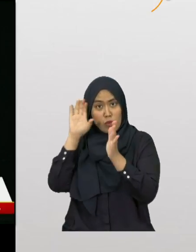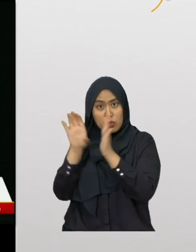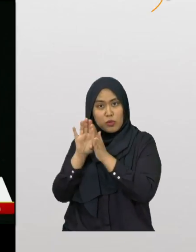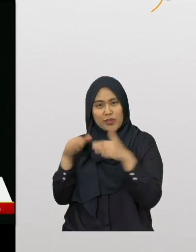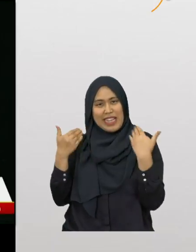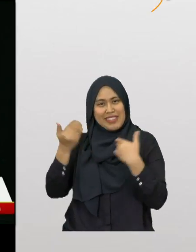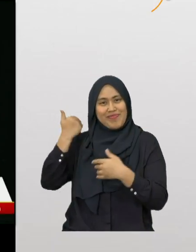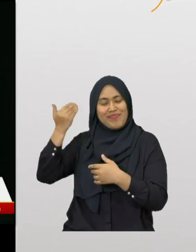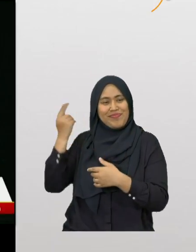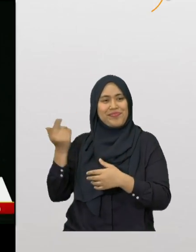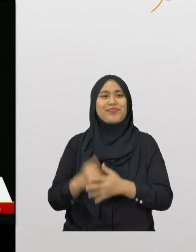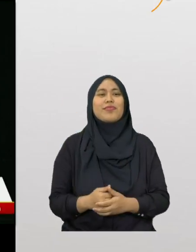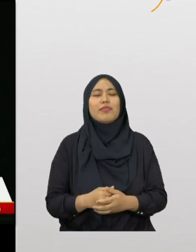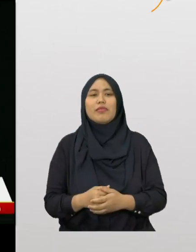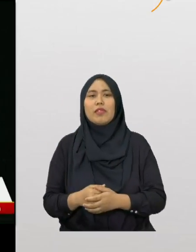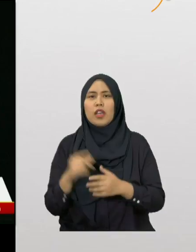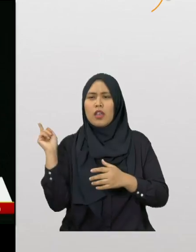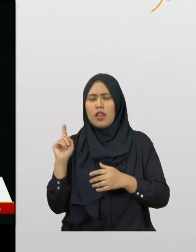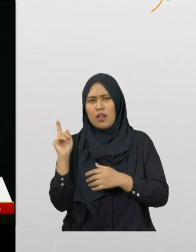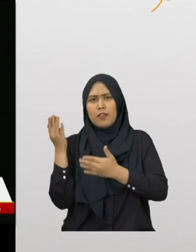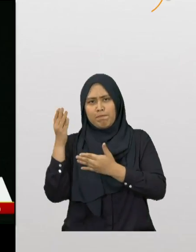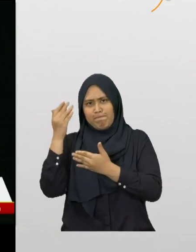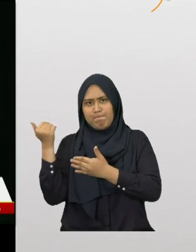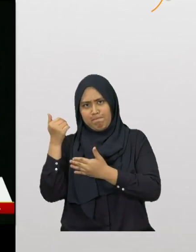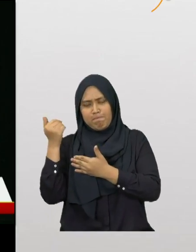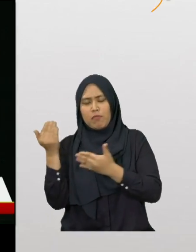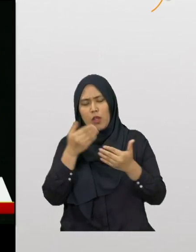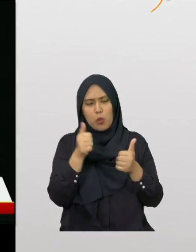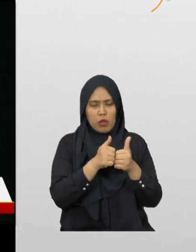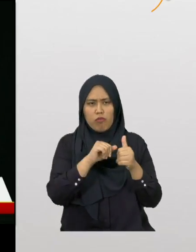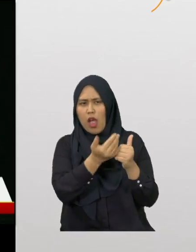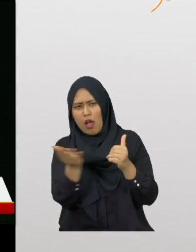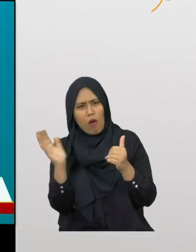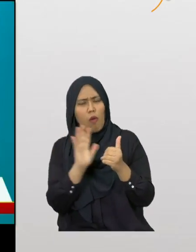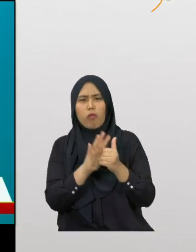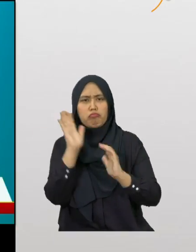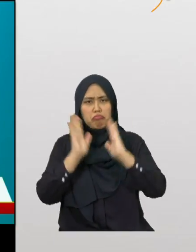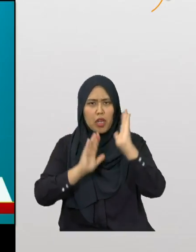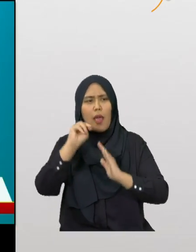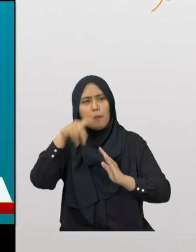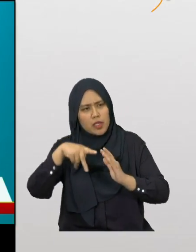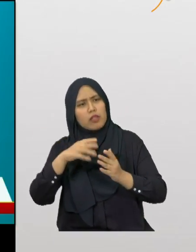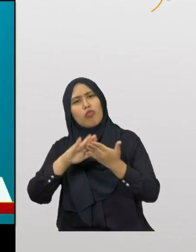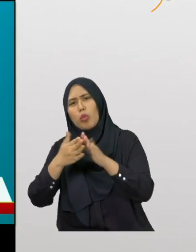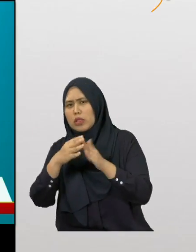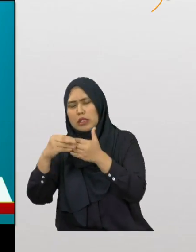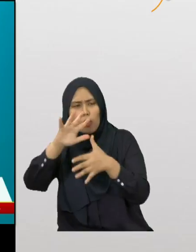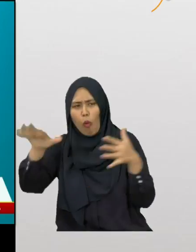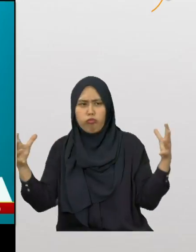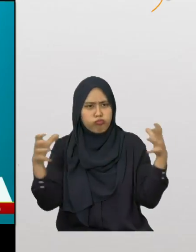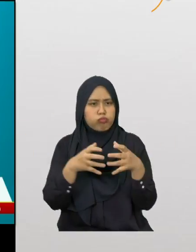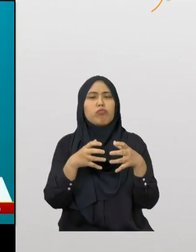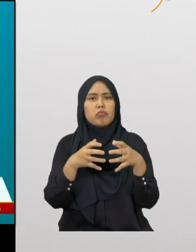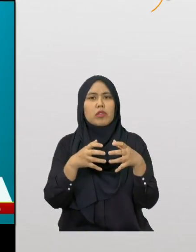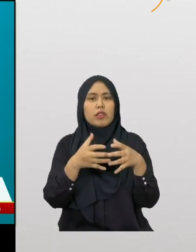Usaha Siddiq bersama para AP Melayu yang lain dan pemimpin masyarakat di Kongres itu membawa kepada